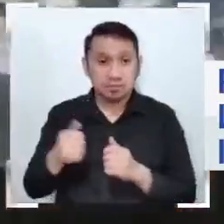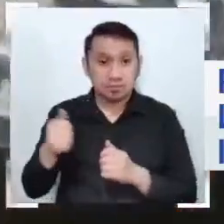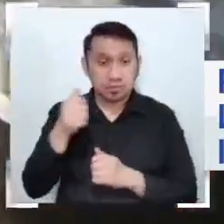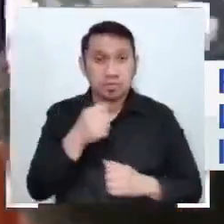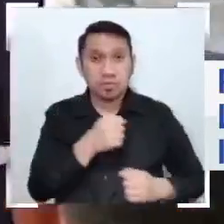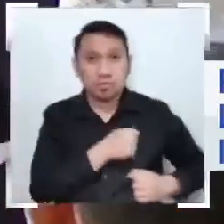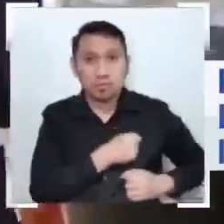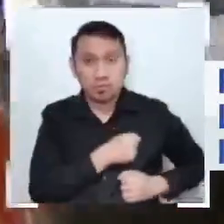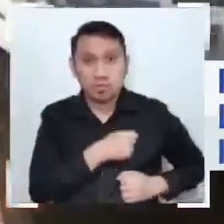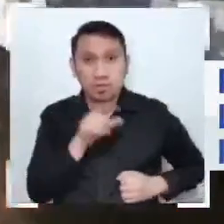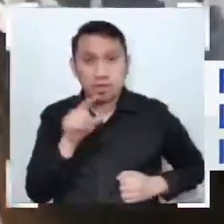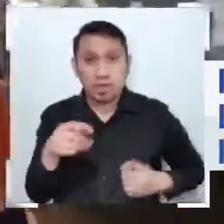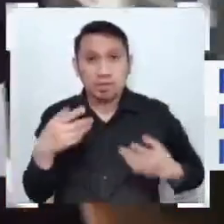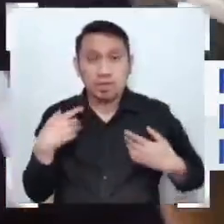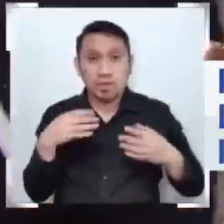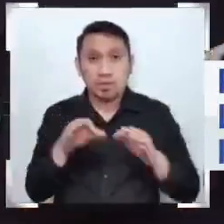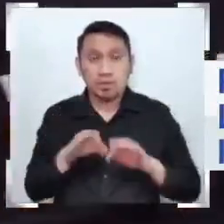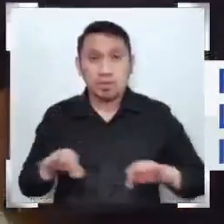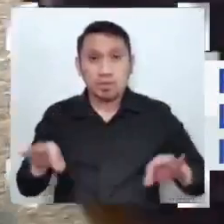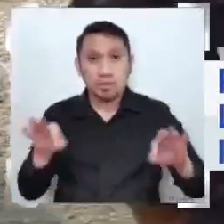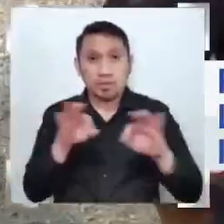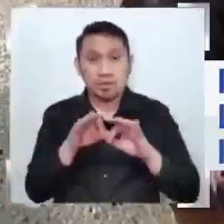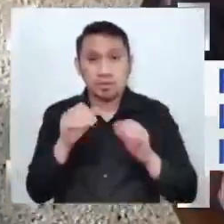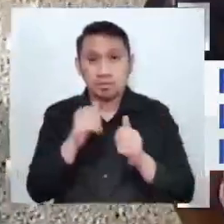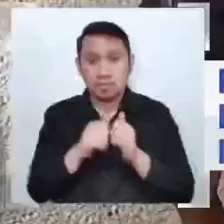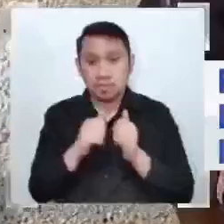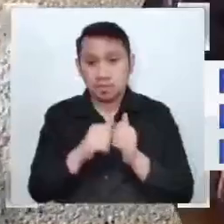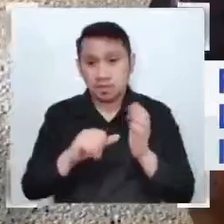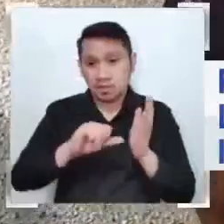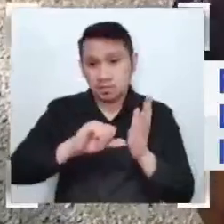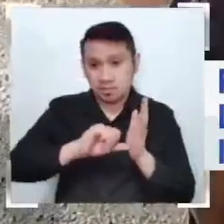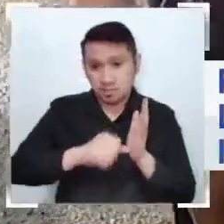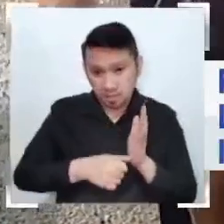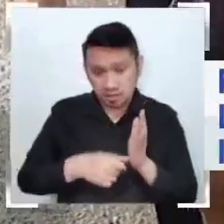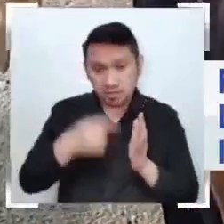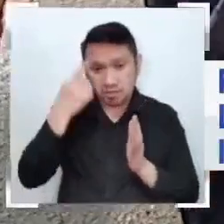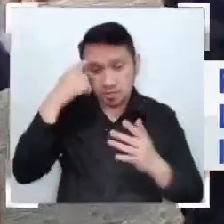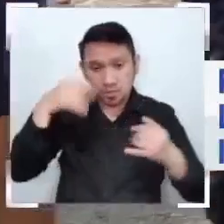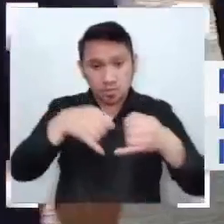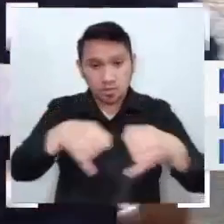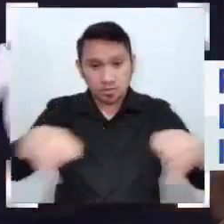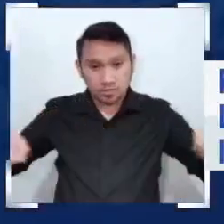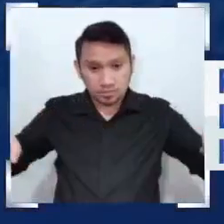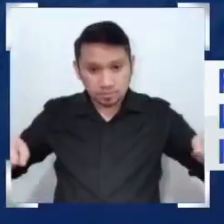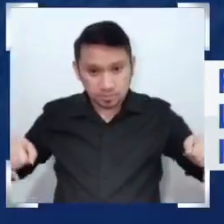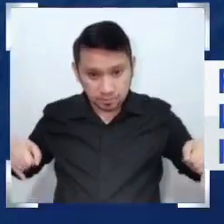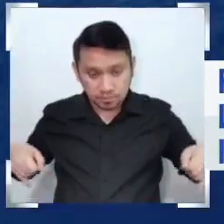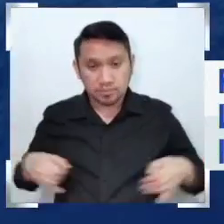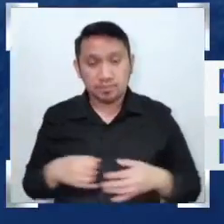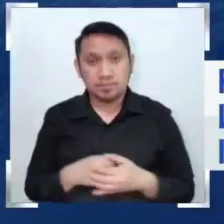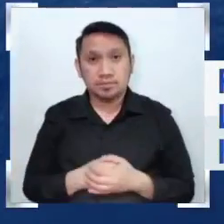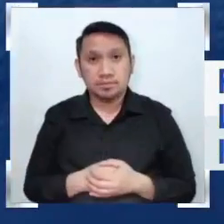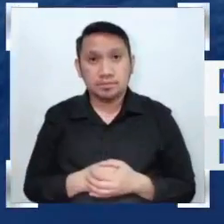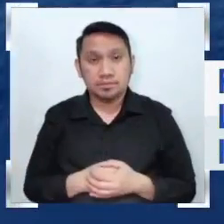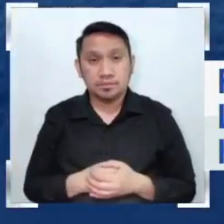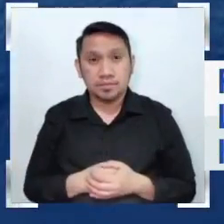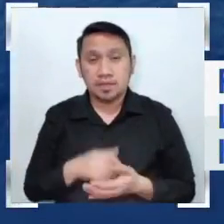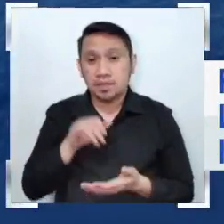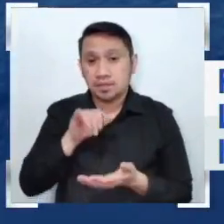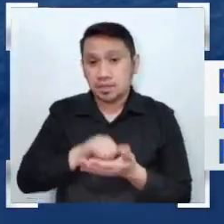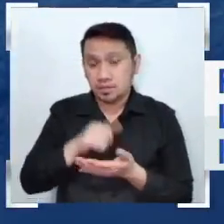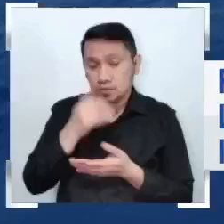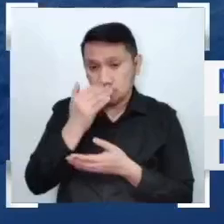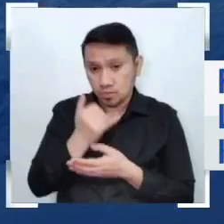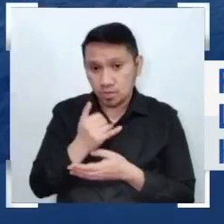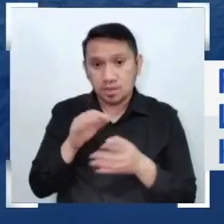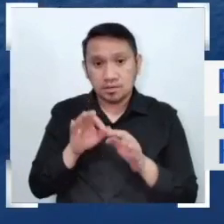silbi ang mga yan. Mga sovereign markers o marka at palatandaan ng ating mga teritoryo. Kaya nga balak ding tayuan